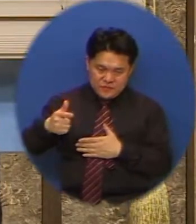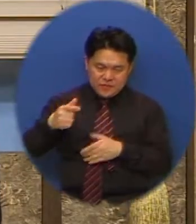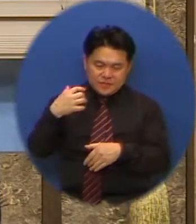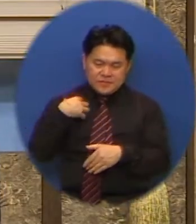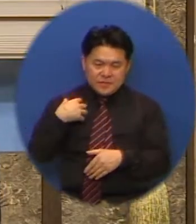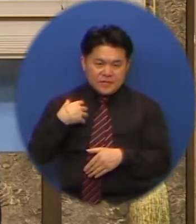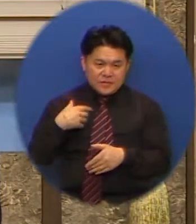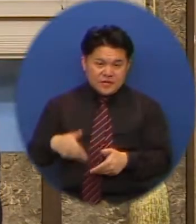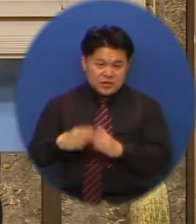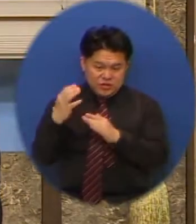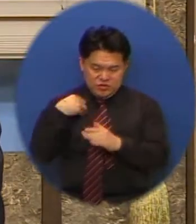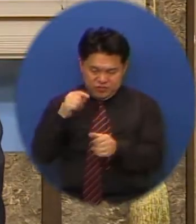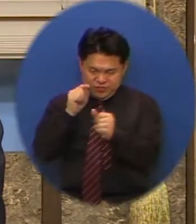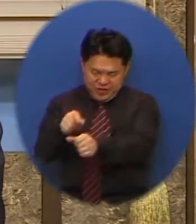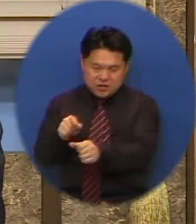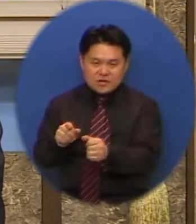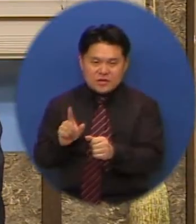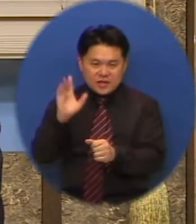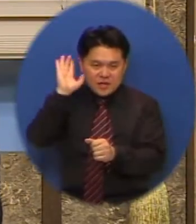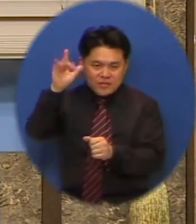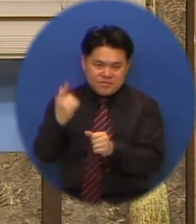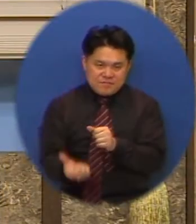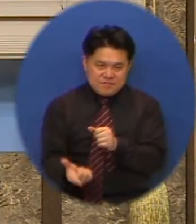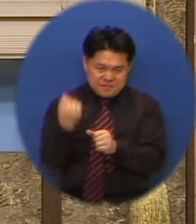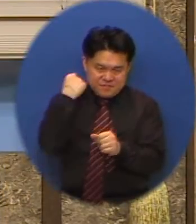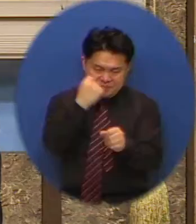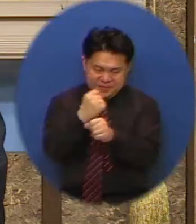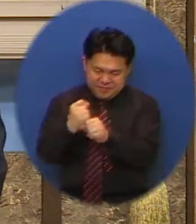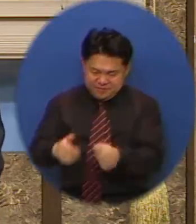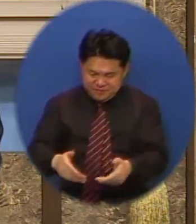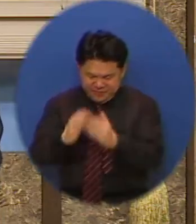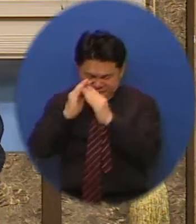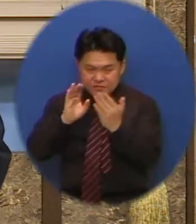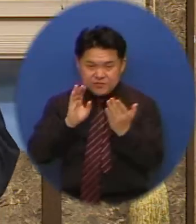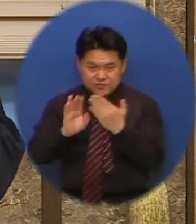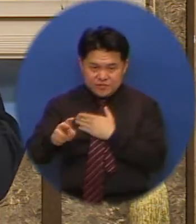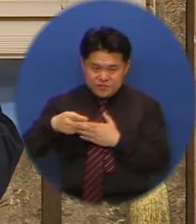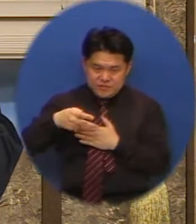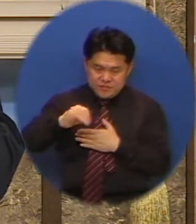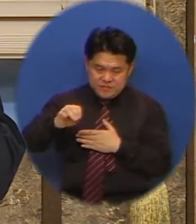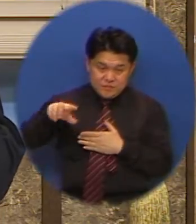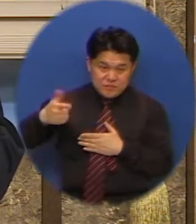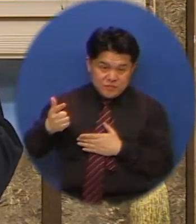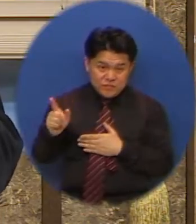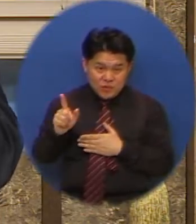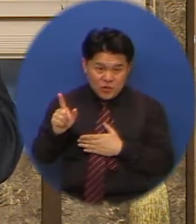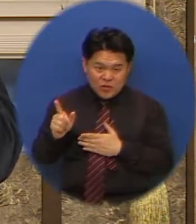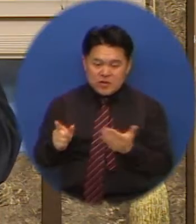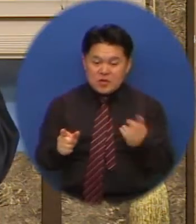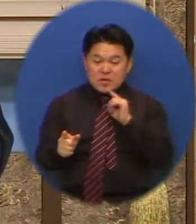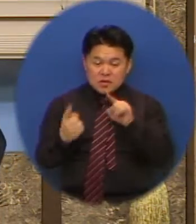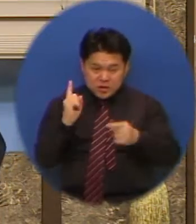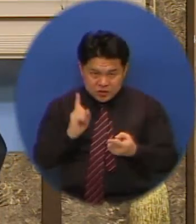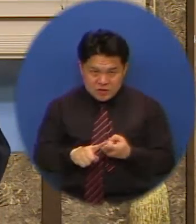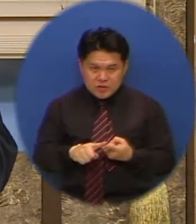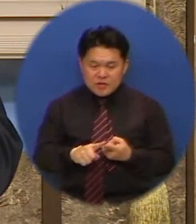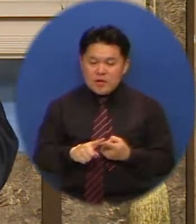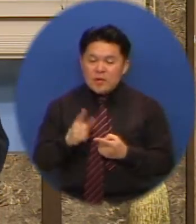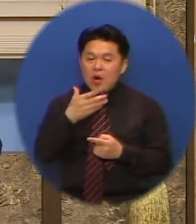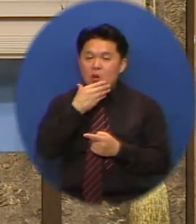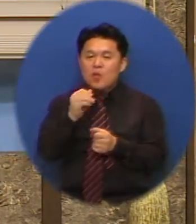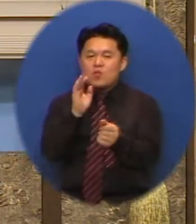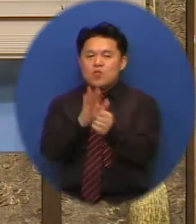걸 의무화해가지고 빠른 시일 내에 시군을 다 만들어가지고 시군이 아까 제가 말씀드린 대로 그런 민간